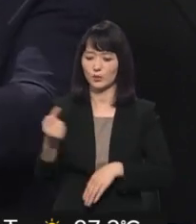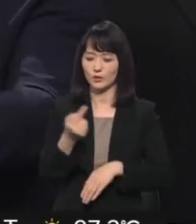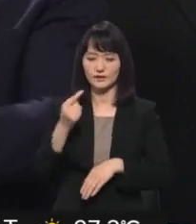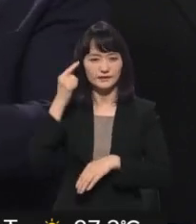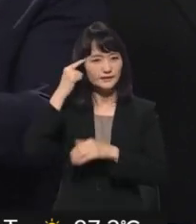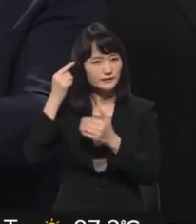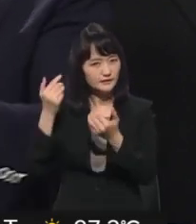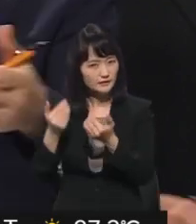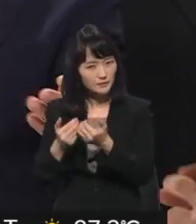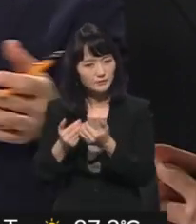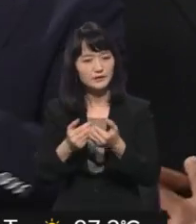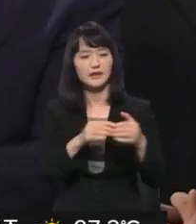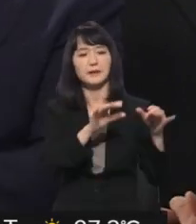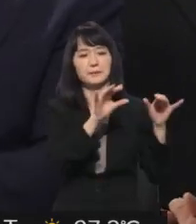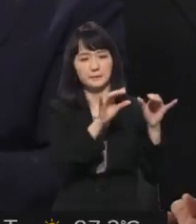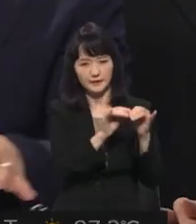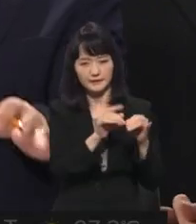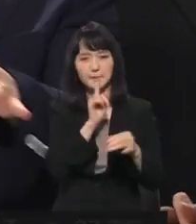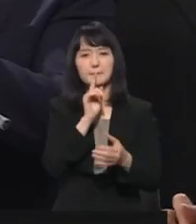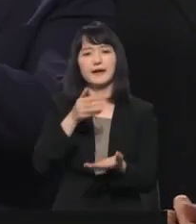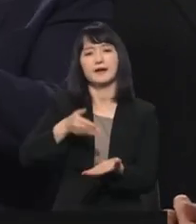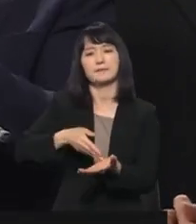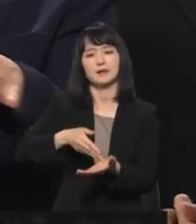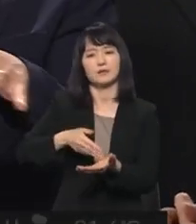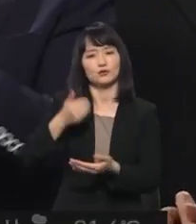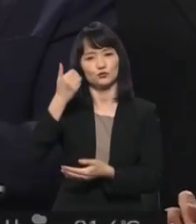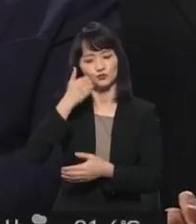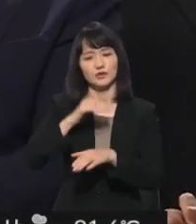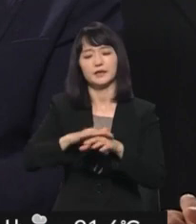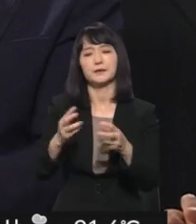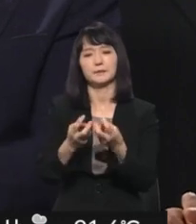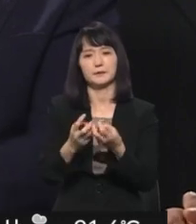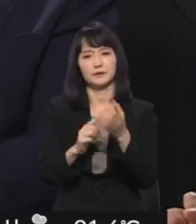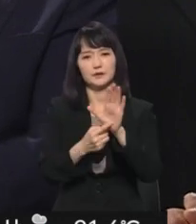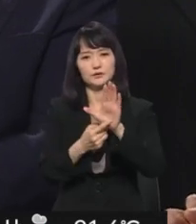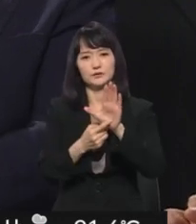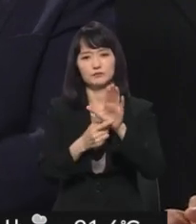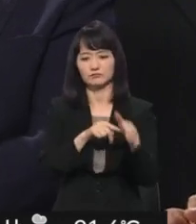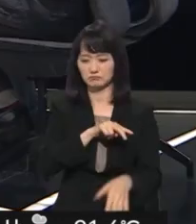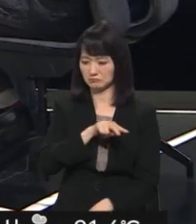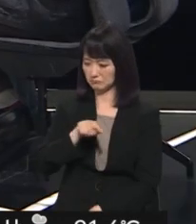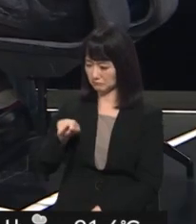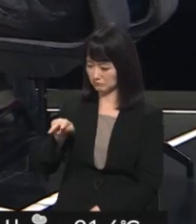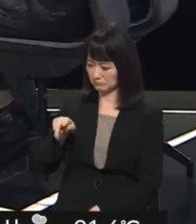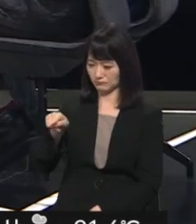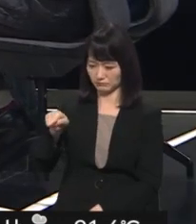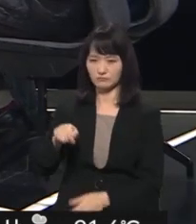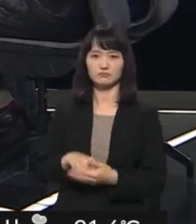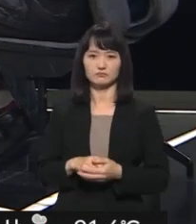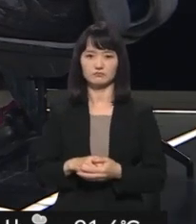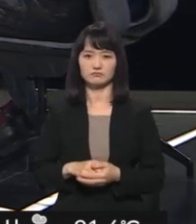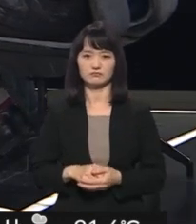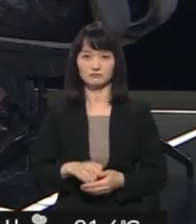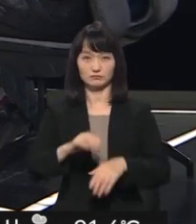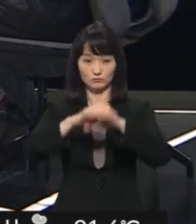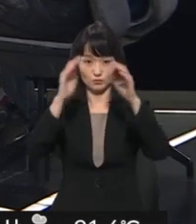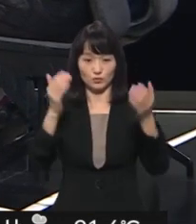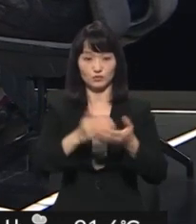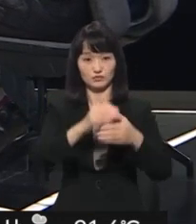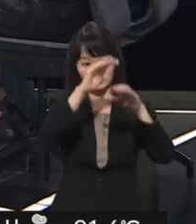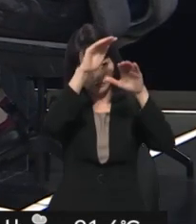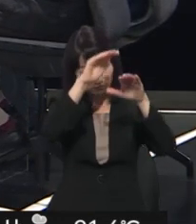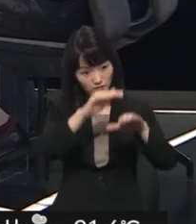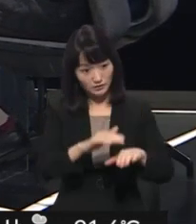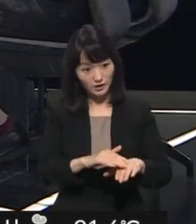고 모 대안도 또 누가 얘기도 하고 근데 이제 쭉 그런거 이제 원내대표가 이제 보다가 암튼 내가 보니까 전체적인 의견 중의 다수는 이런